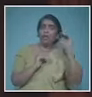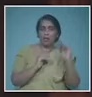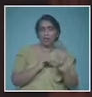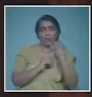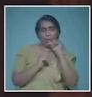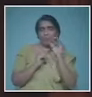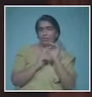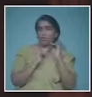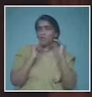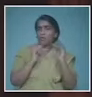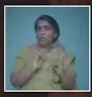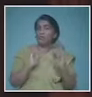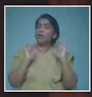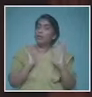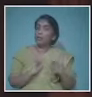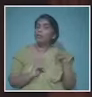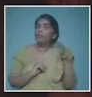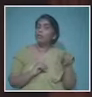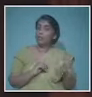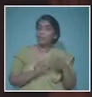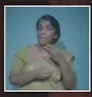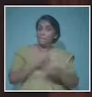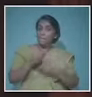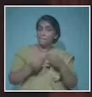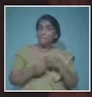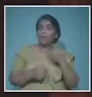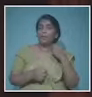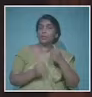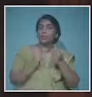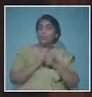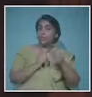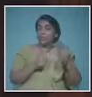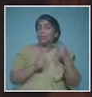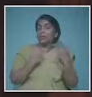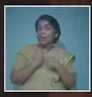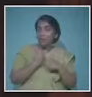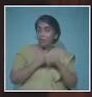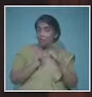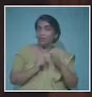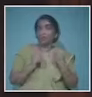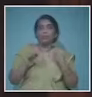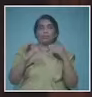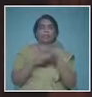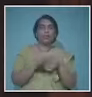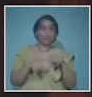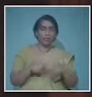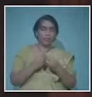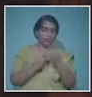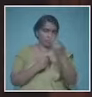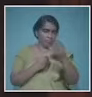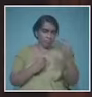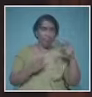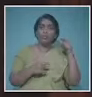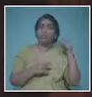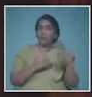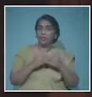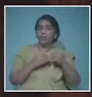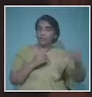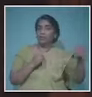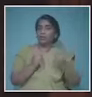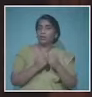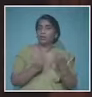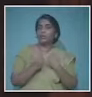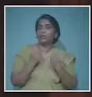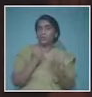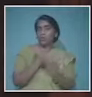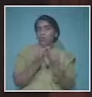pahediliwama. Namuth eka thula vyavasayaka rajya sakas karagenima sandaha awashya karana pravesha api dantamath thiyala tiyenne. E dige yanna apita awashya karana